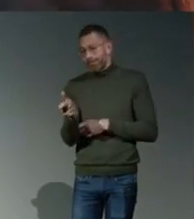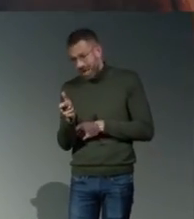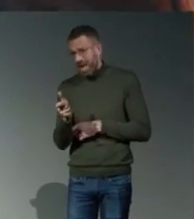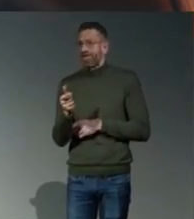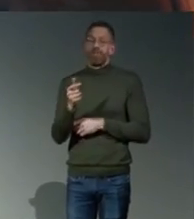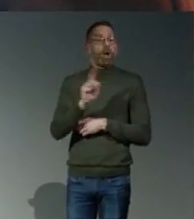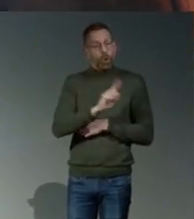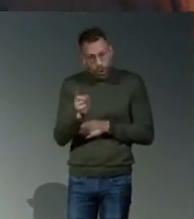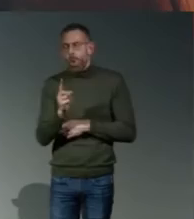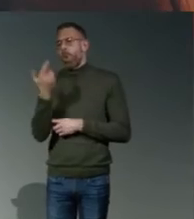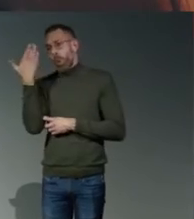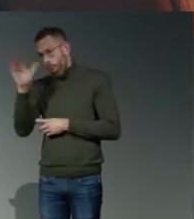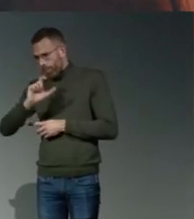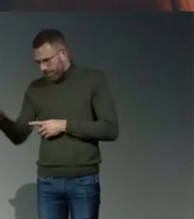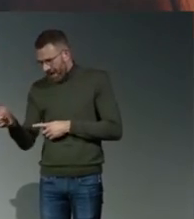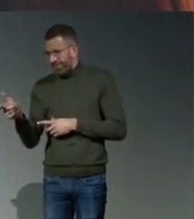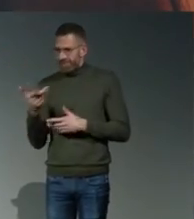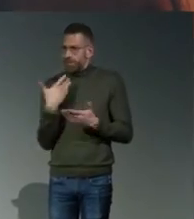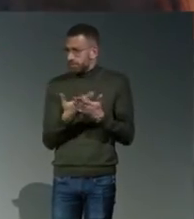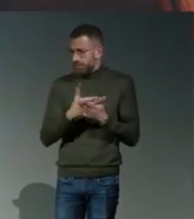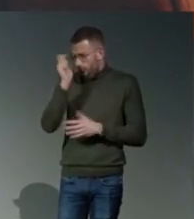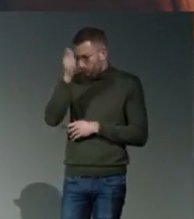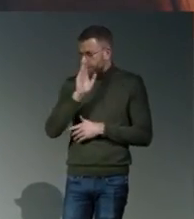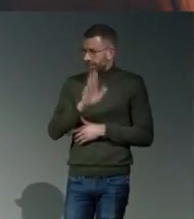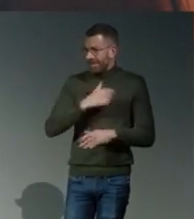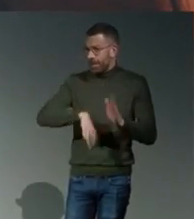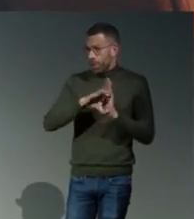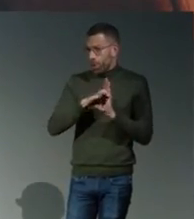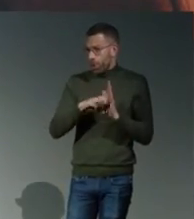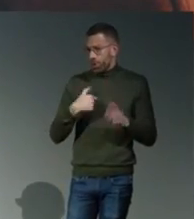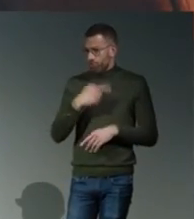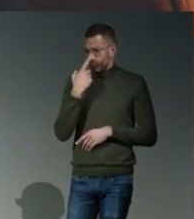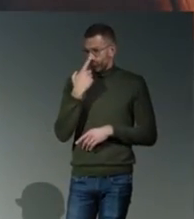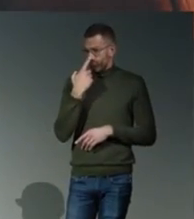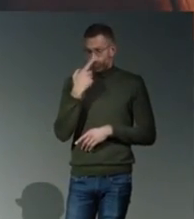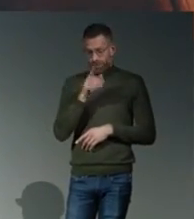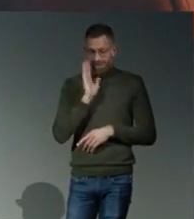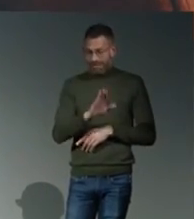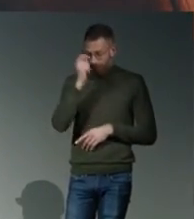on comprend que toute la logique du code, c'est d'envisager les options de la décision et